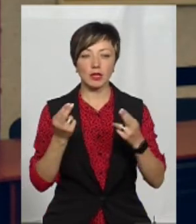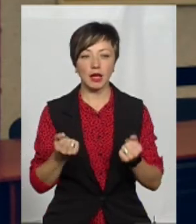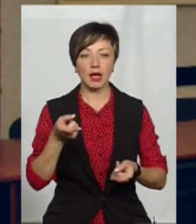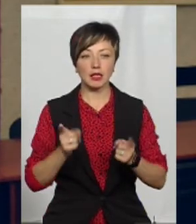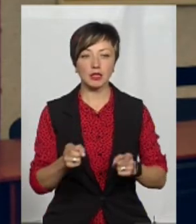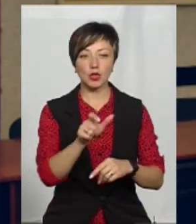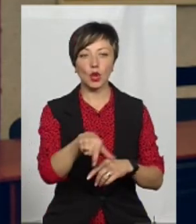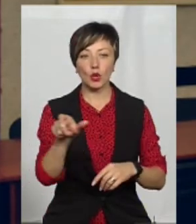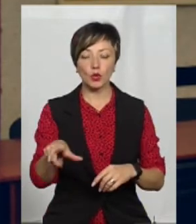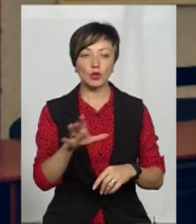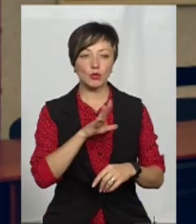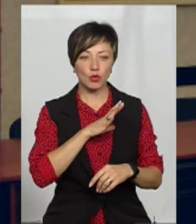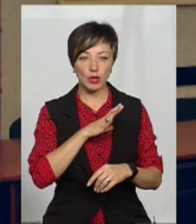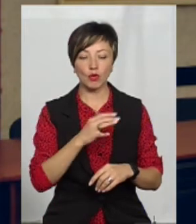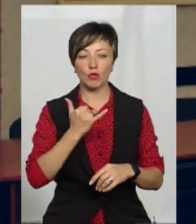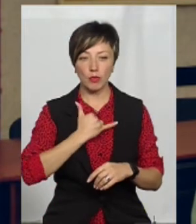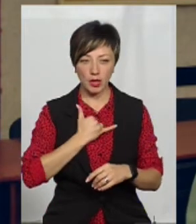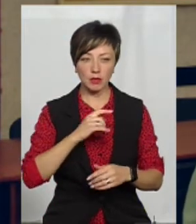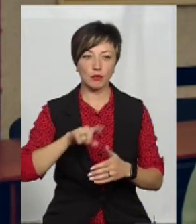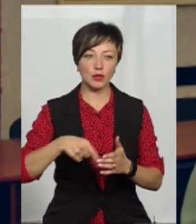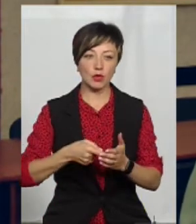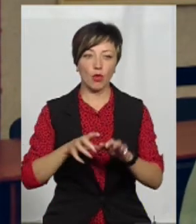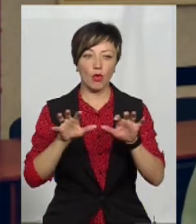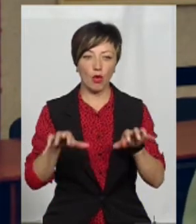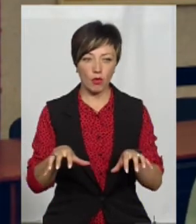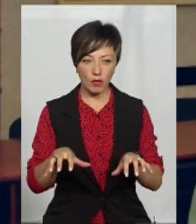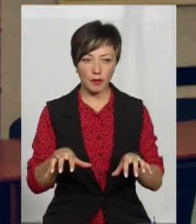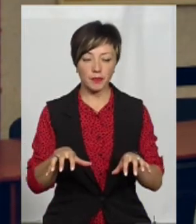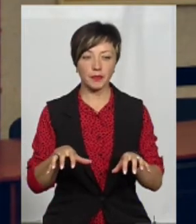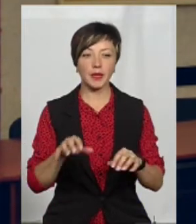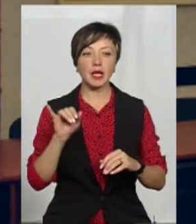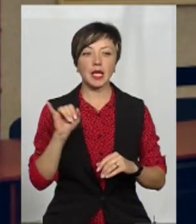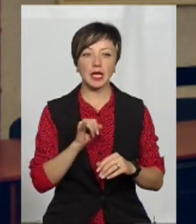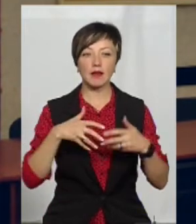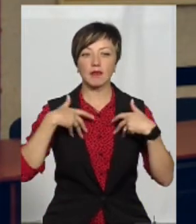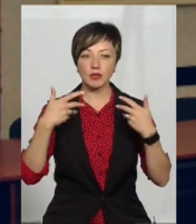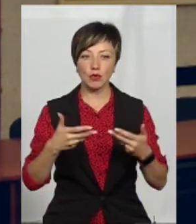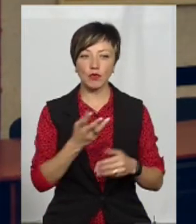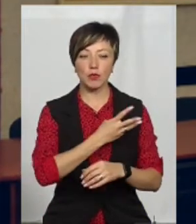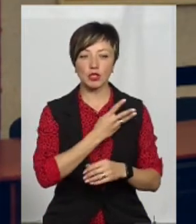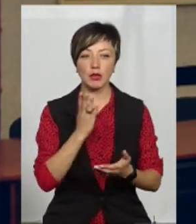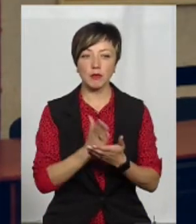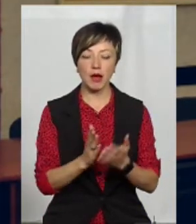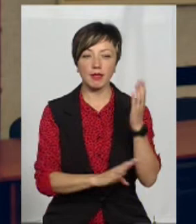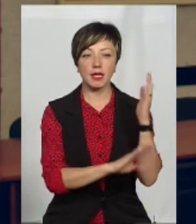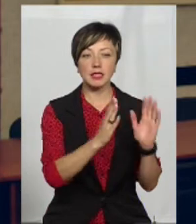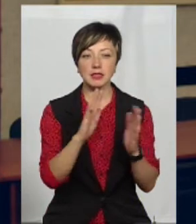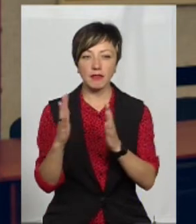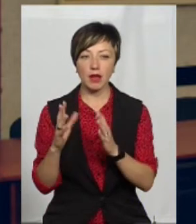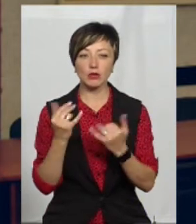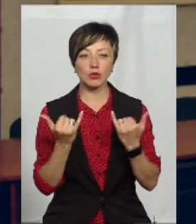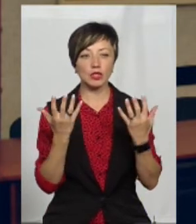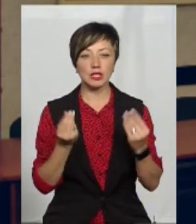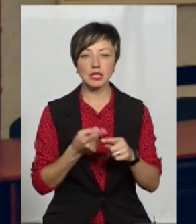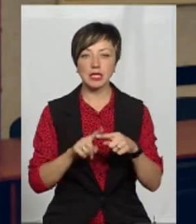люди були і в мене, і у міського голови, і висловлювали бажання мати сквер, але на сьогоднішній день